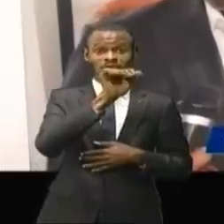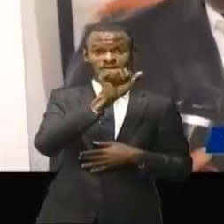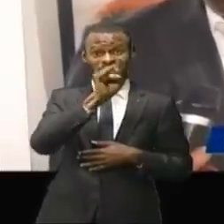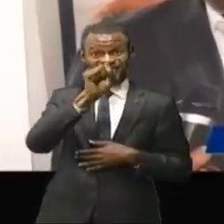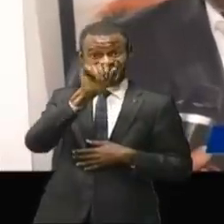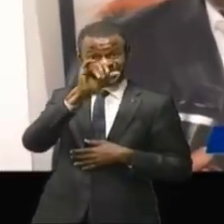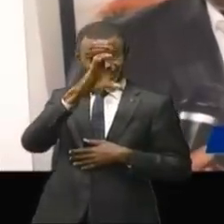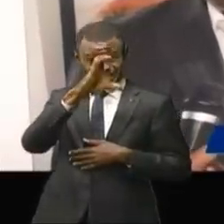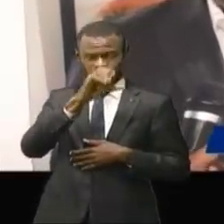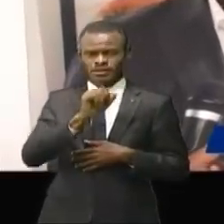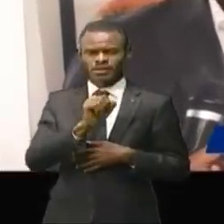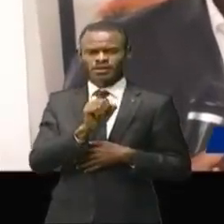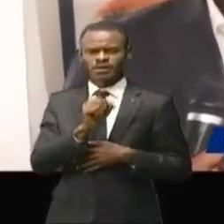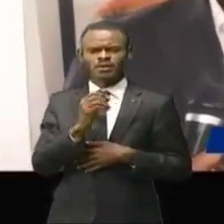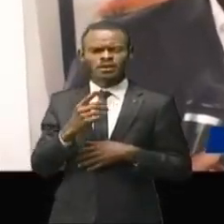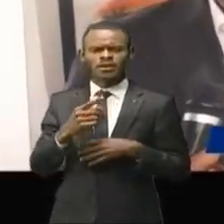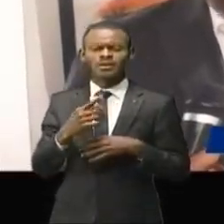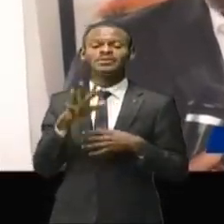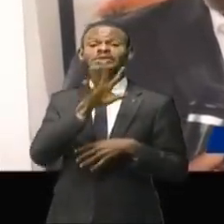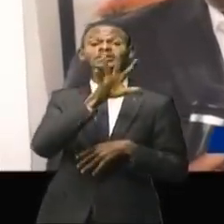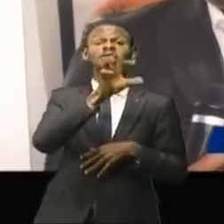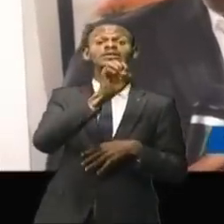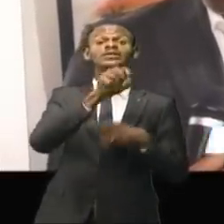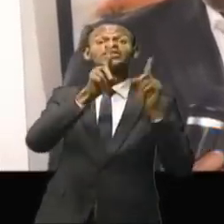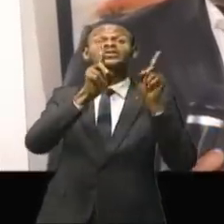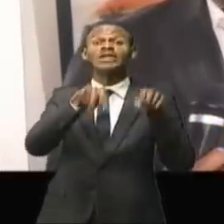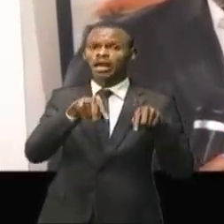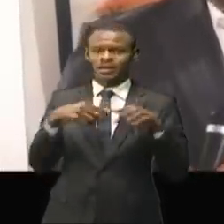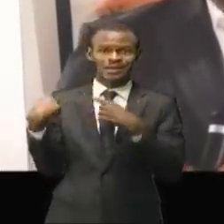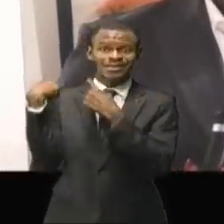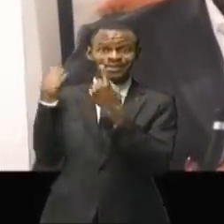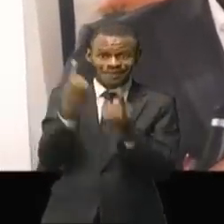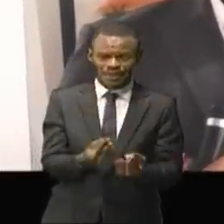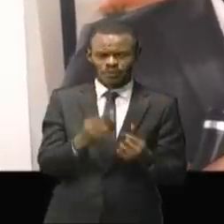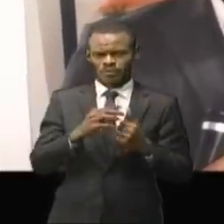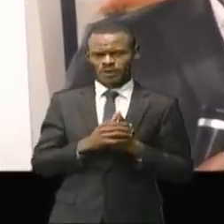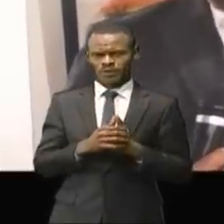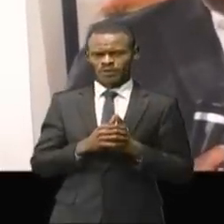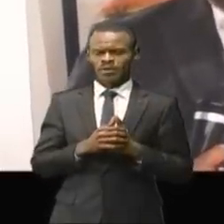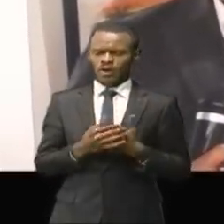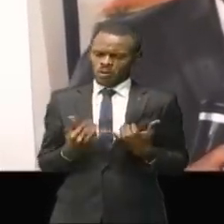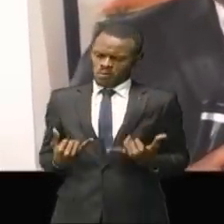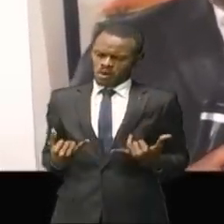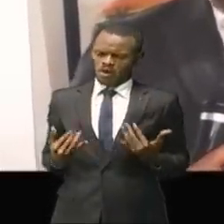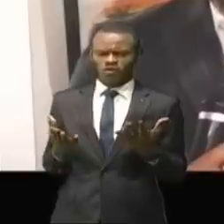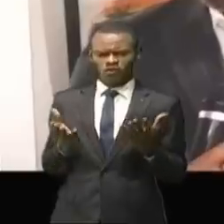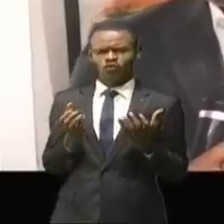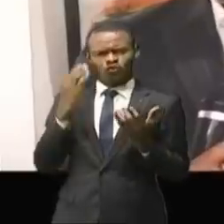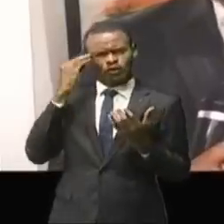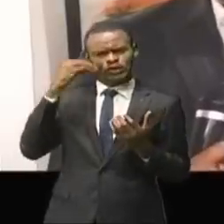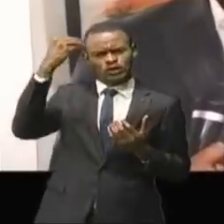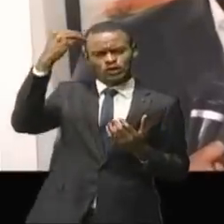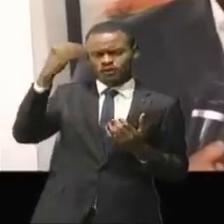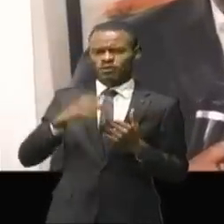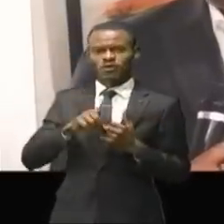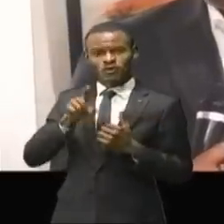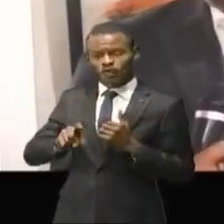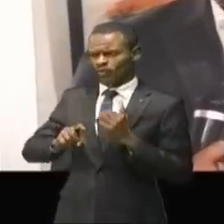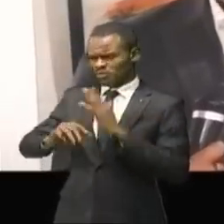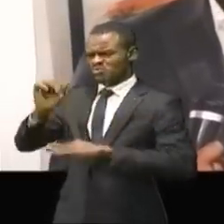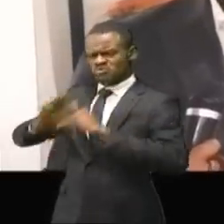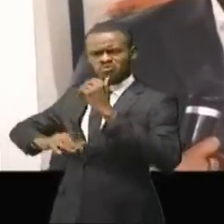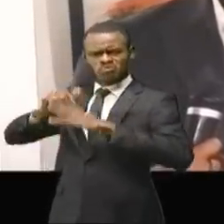université conséquente il faut qu'au minimum les facils à un campus c'est à dire avec des infrastructures des studios des